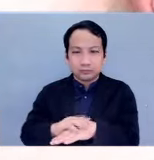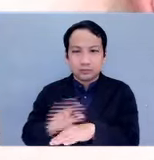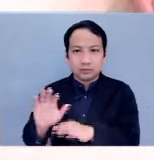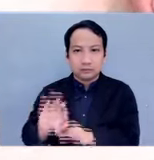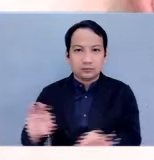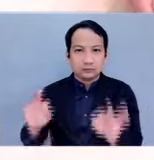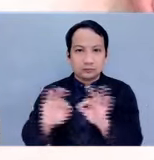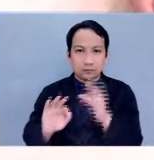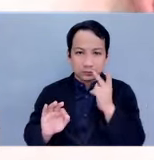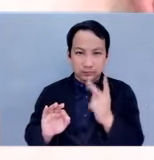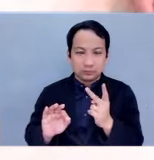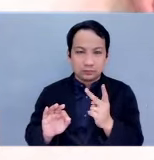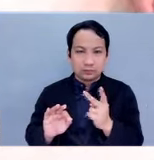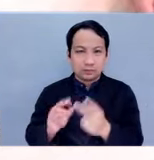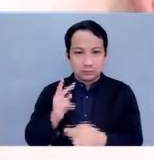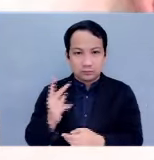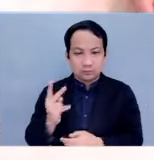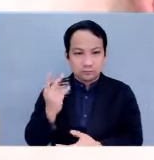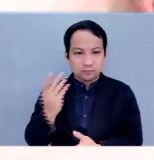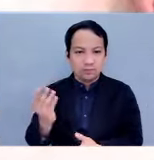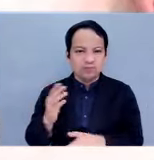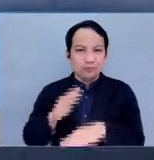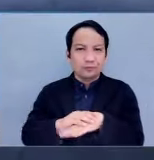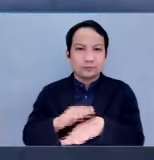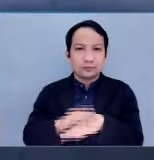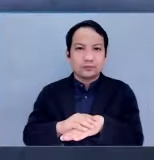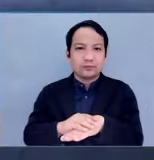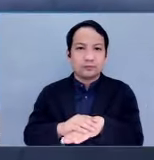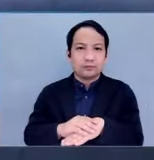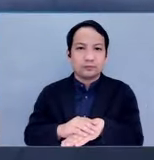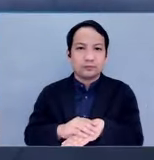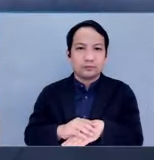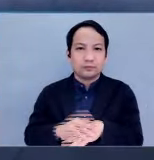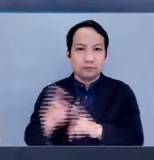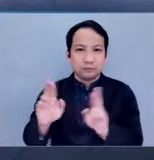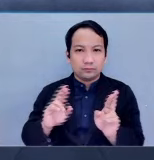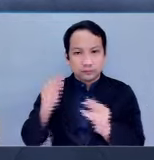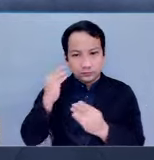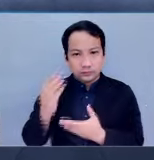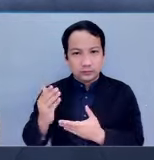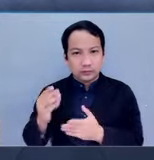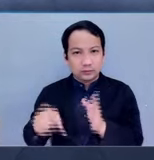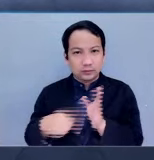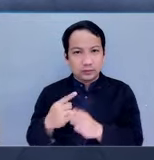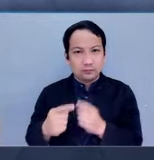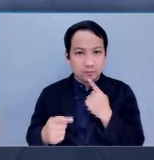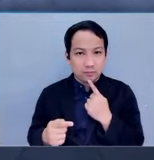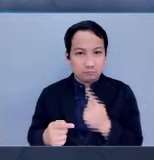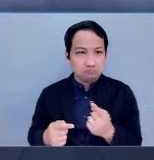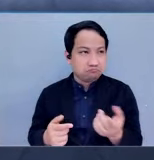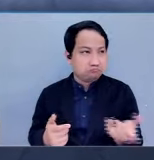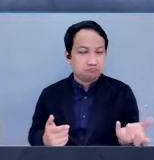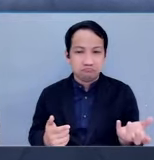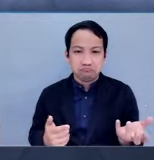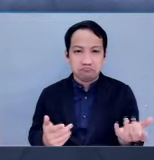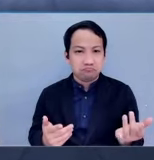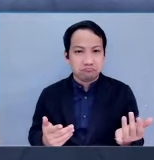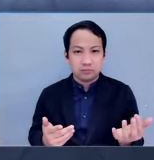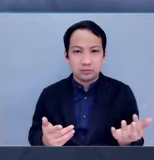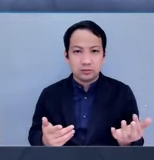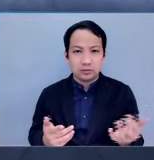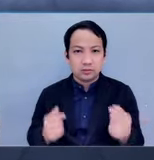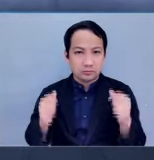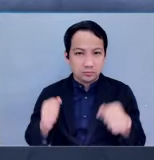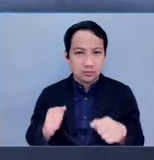natin? So usually warning signs, yung minsan magsasabi na sila na pwedeng malungkot